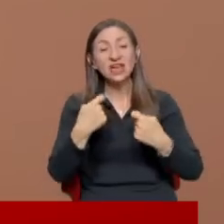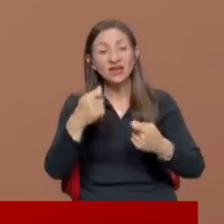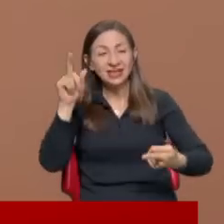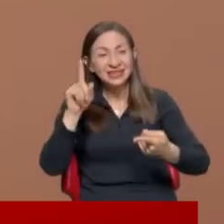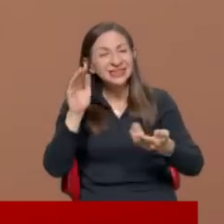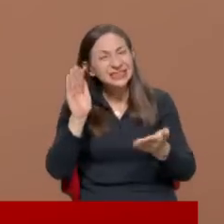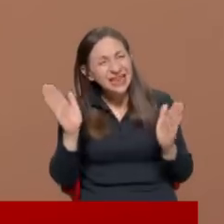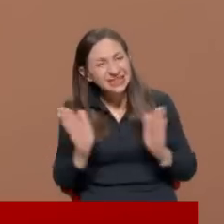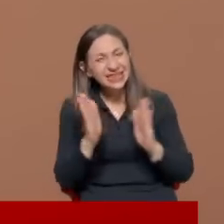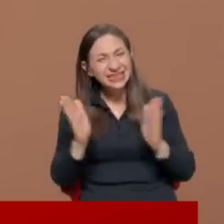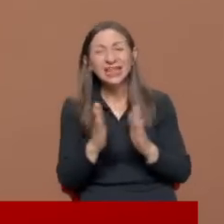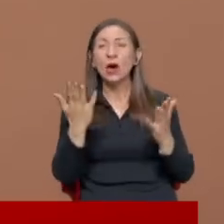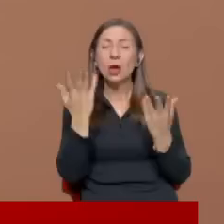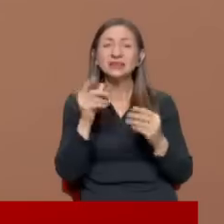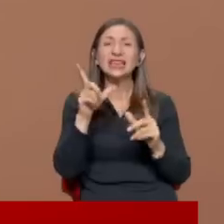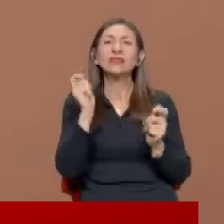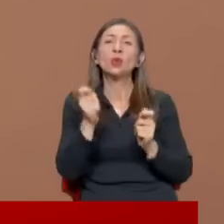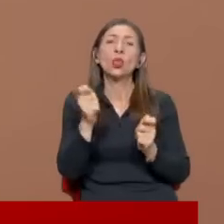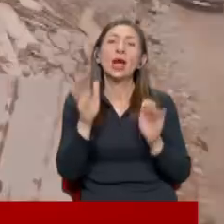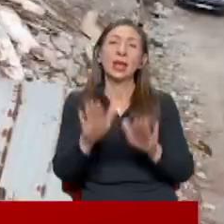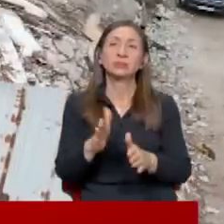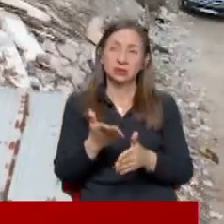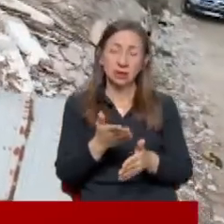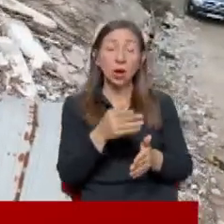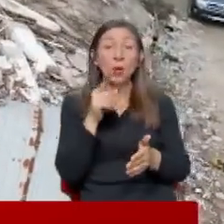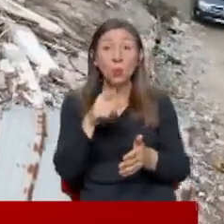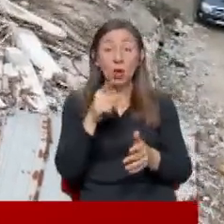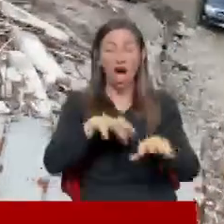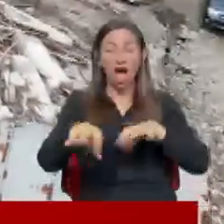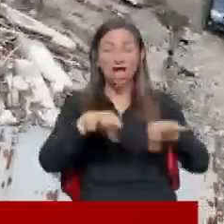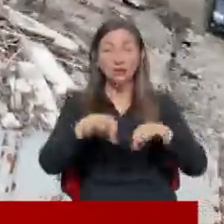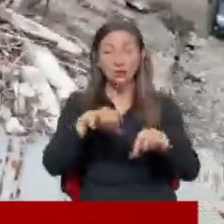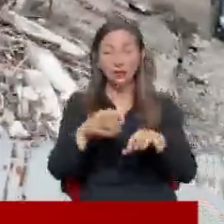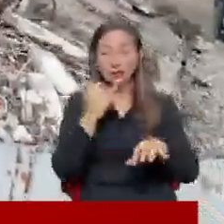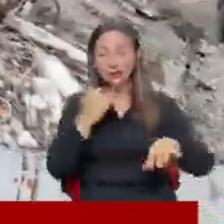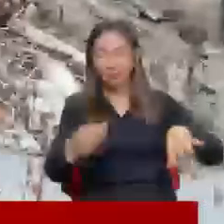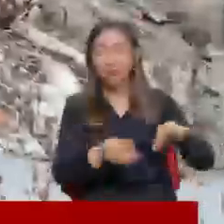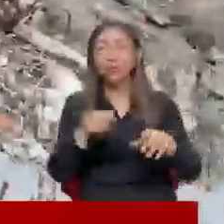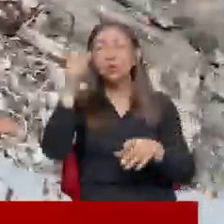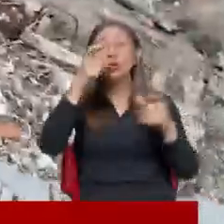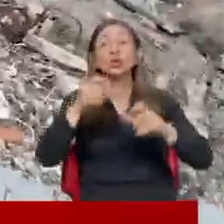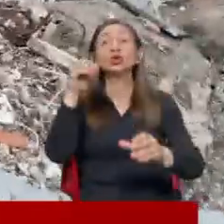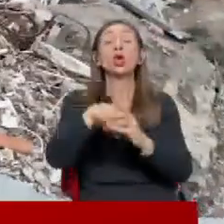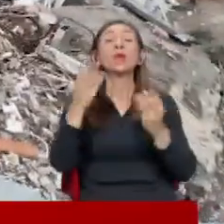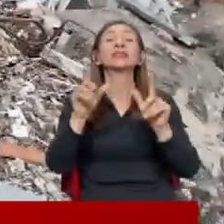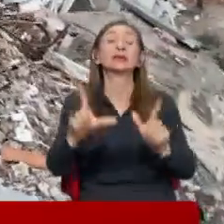azaltıcı nitelikte olması kesinlikle zorunlu hale gelmiştir. Artık bu kayırmacılığın bu ülkede son bulması